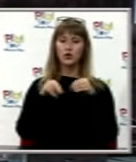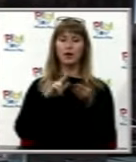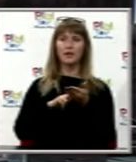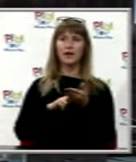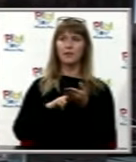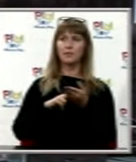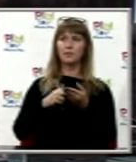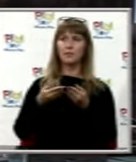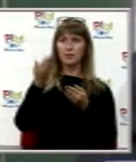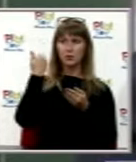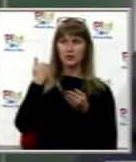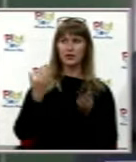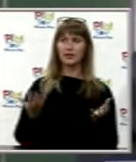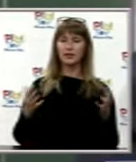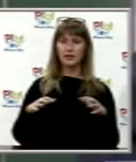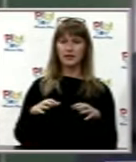o tym,